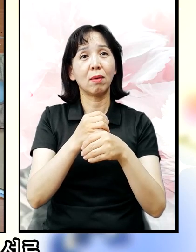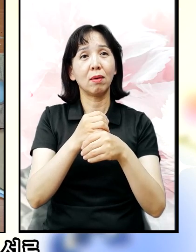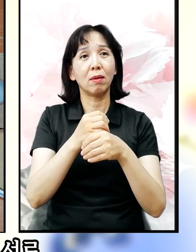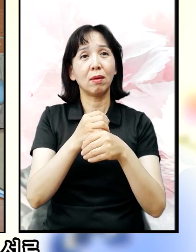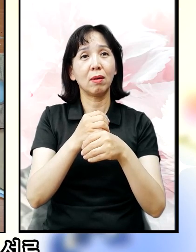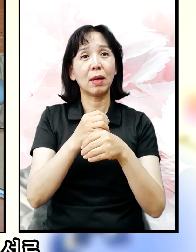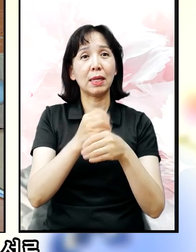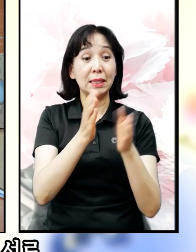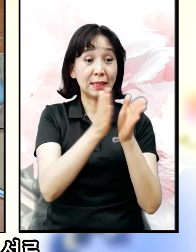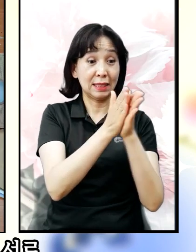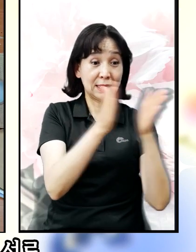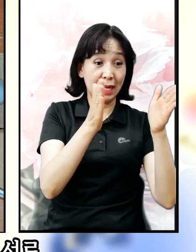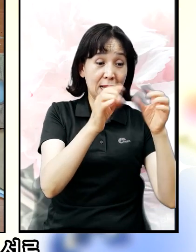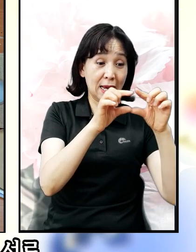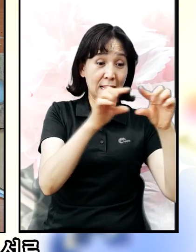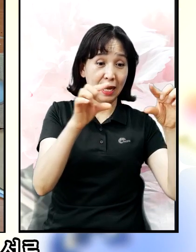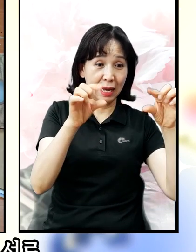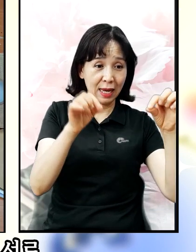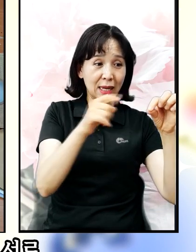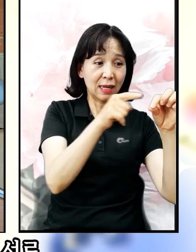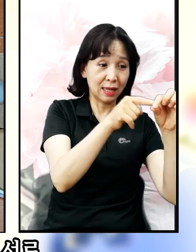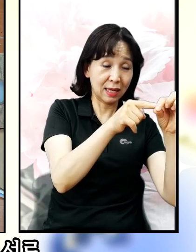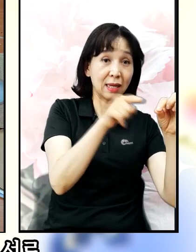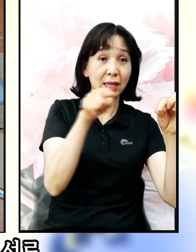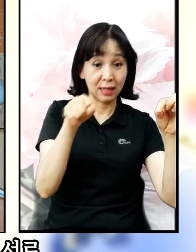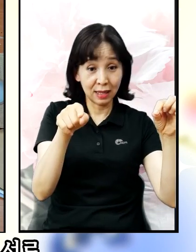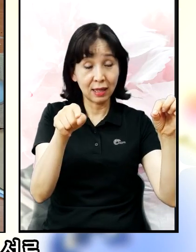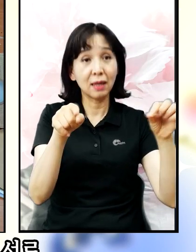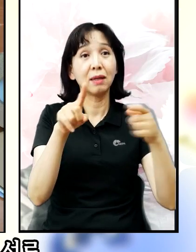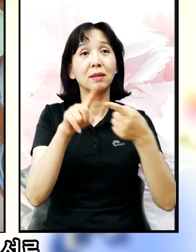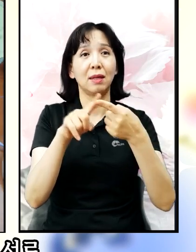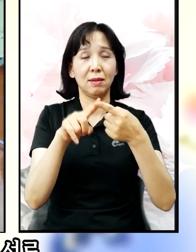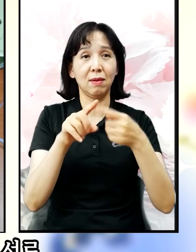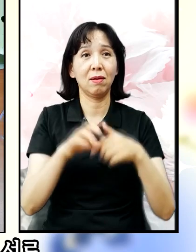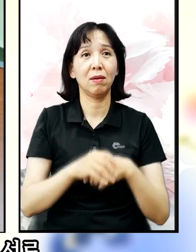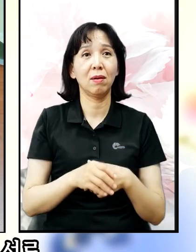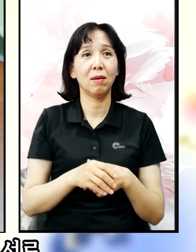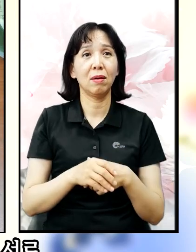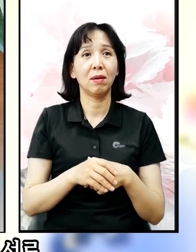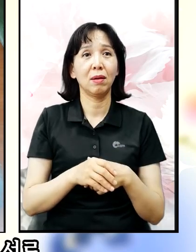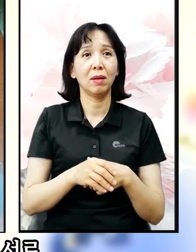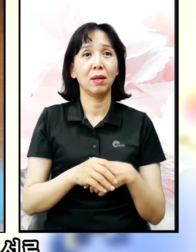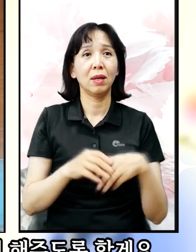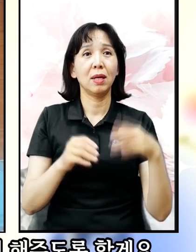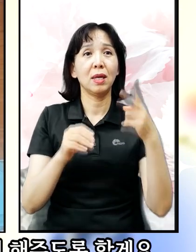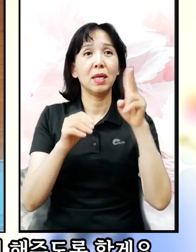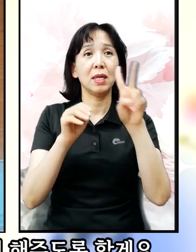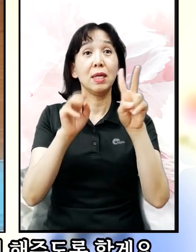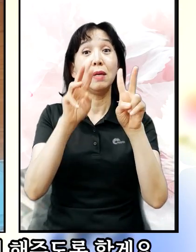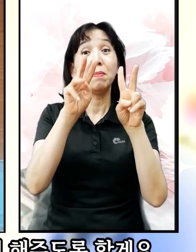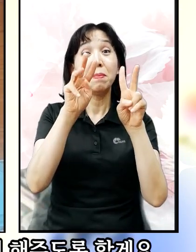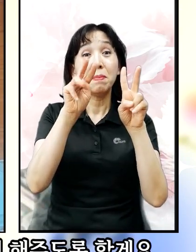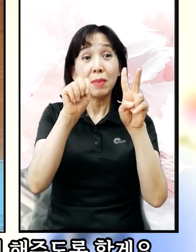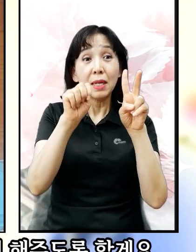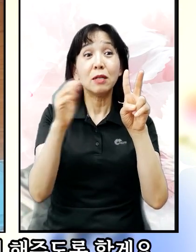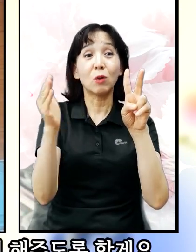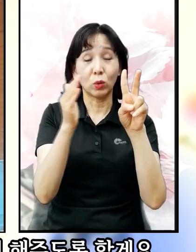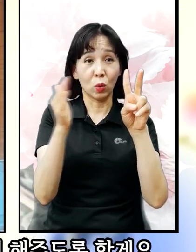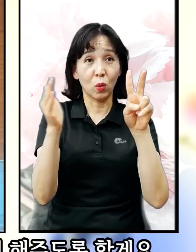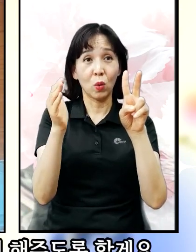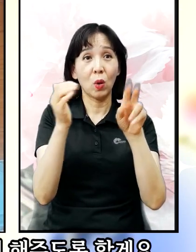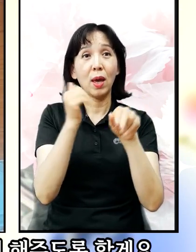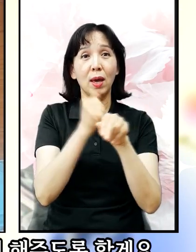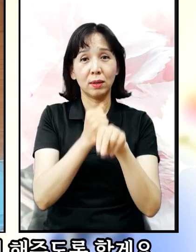리본을 시작부터 끝과 끝을 서로 한 2mm 정도 안쪽에